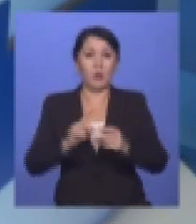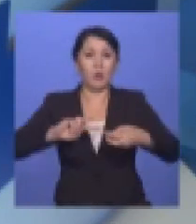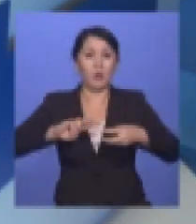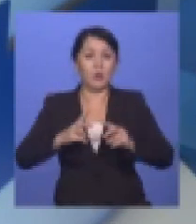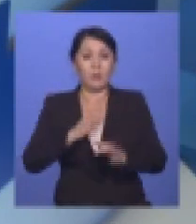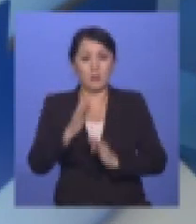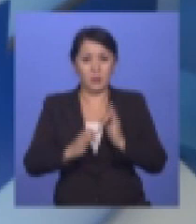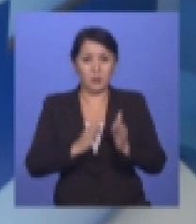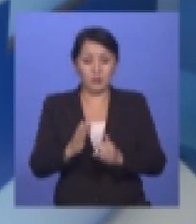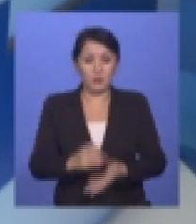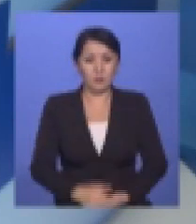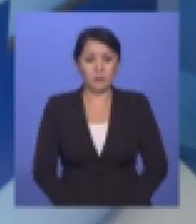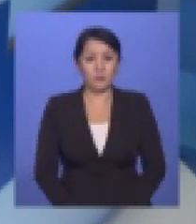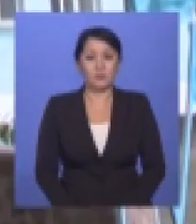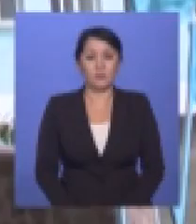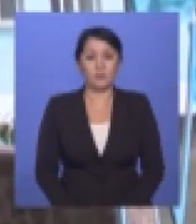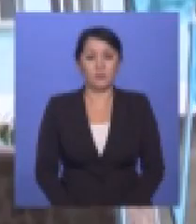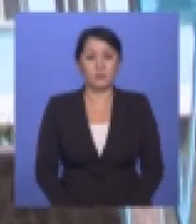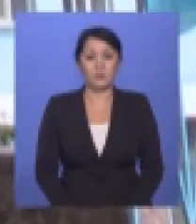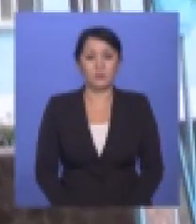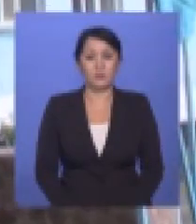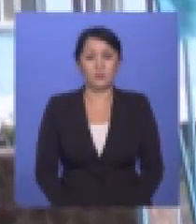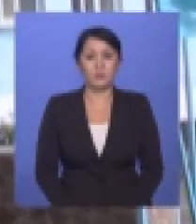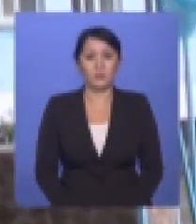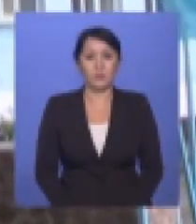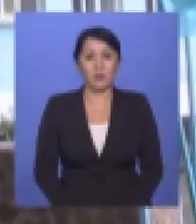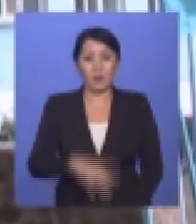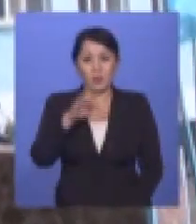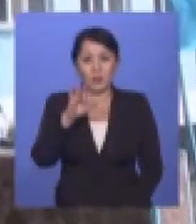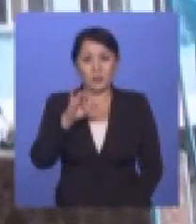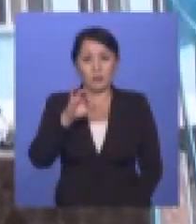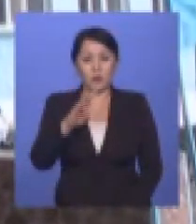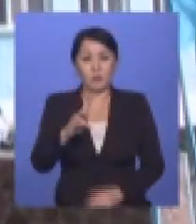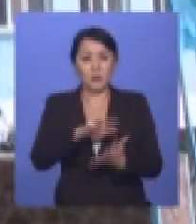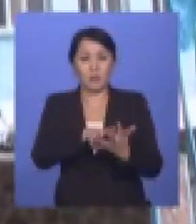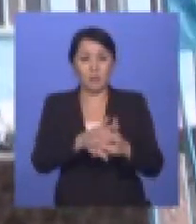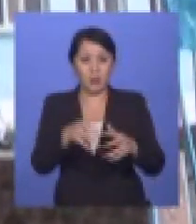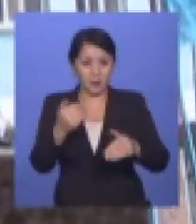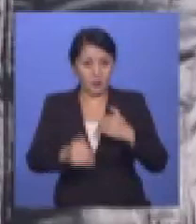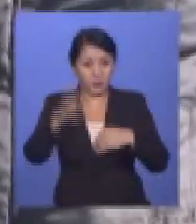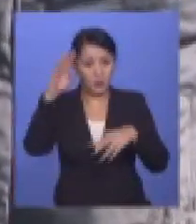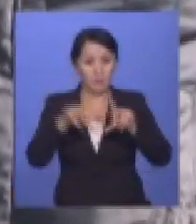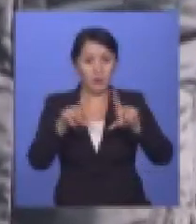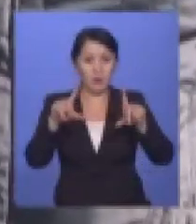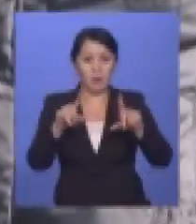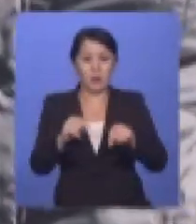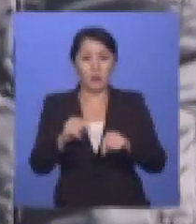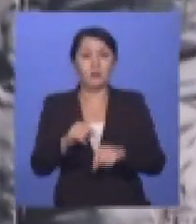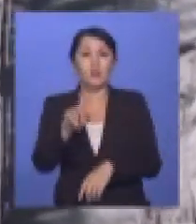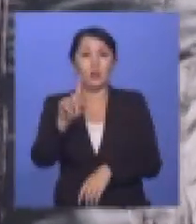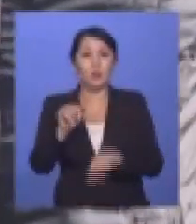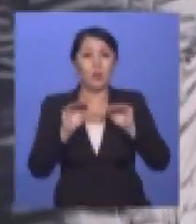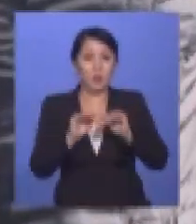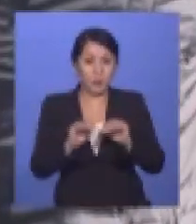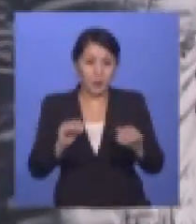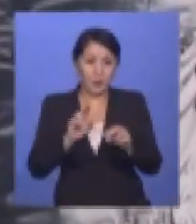кездесті. Олардың мәселелерін тыңдады. Алдымен Айдарбек Сапаров Волошинка орта мектебіне барды. Білім ордасында 100-ге жуық